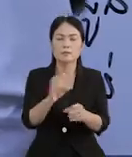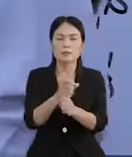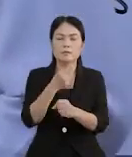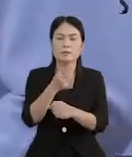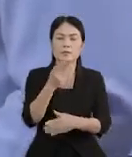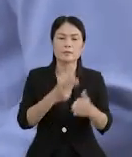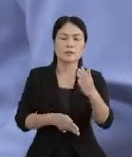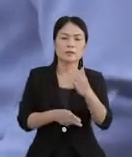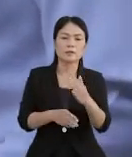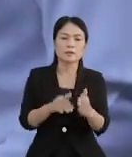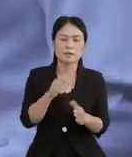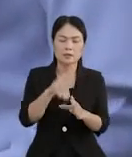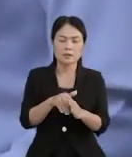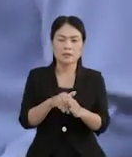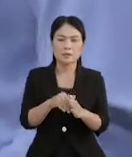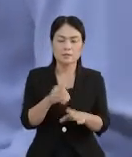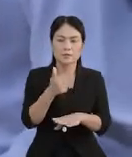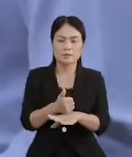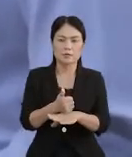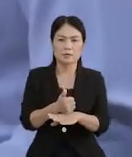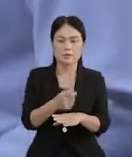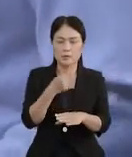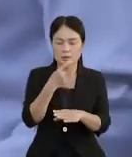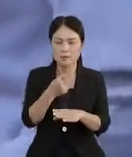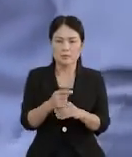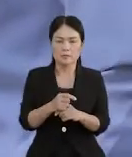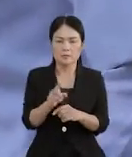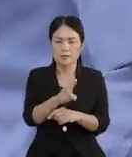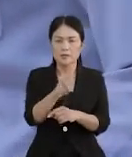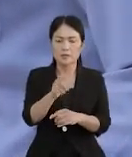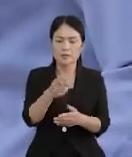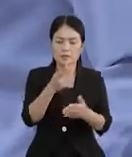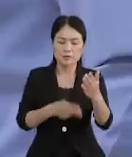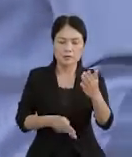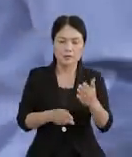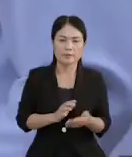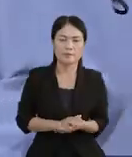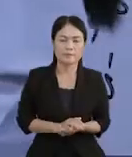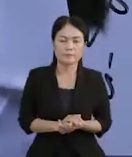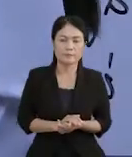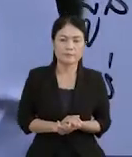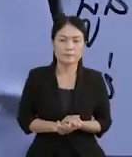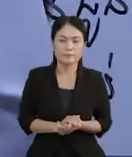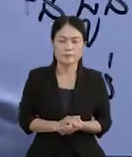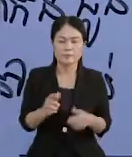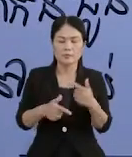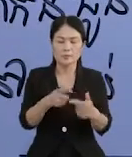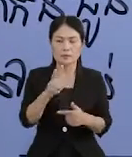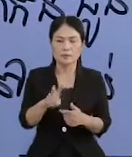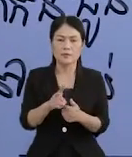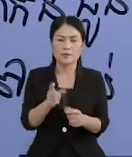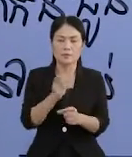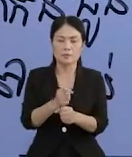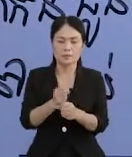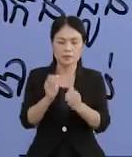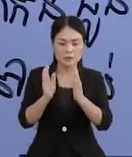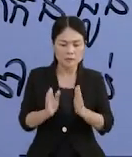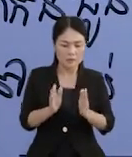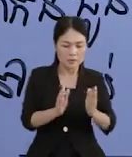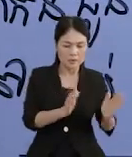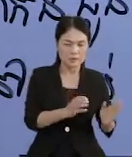prap ở vậy là nước non protein hai nước non protein lúc cái xua đó ở vậy chả chúng hiện tí pi cứ phơ phản